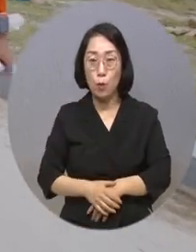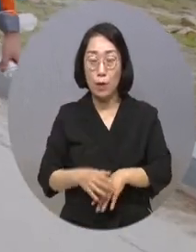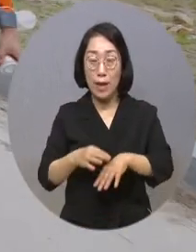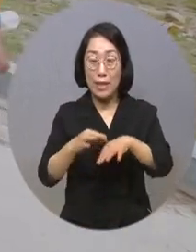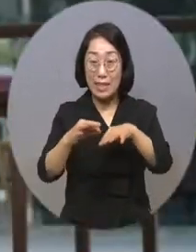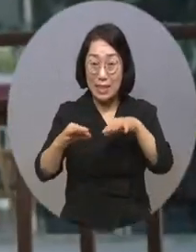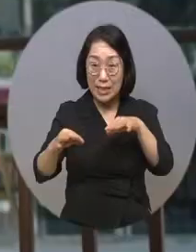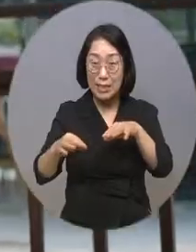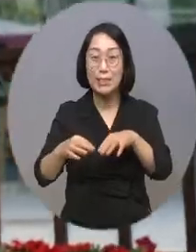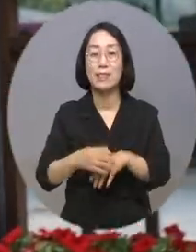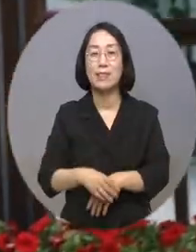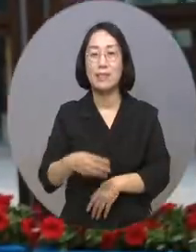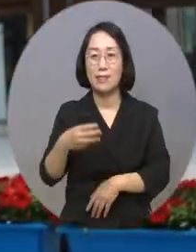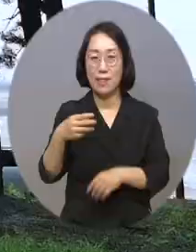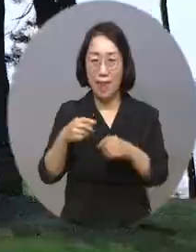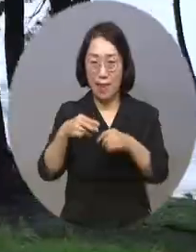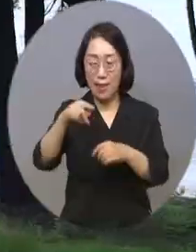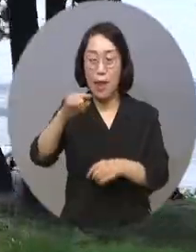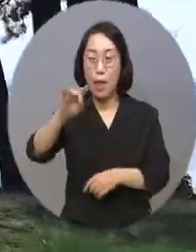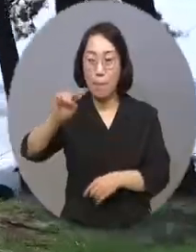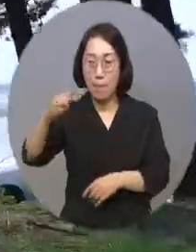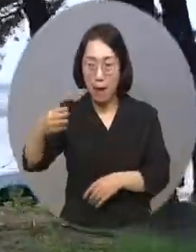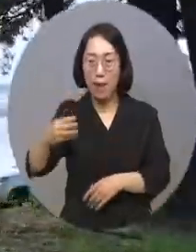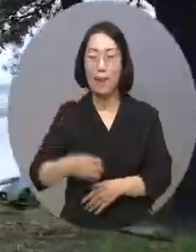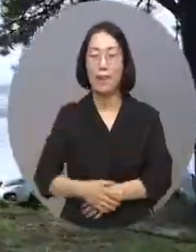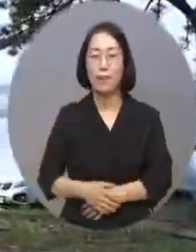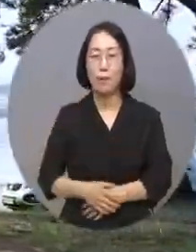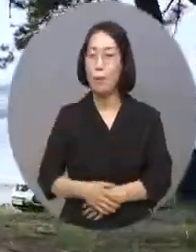세발낙지 보세요. 이제 뻘 나타나죠? 야 예쁘다.